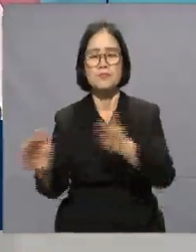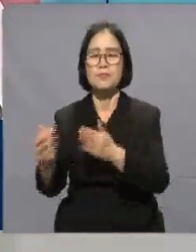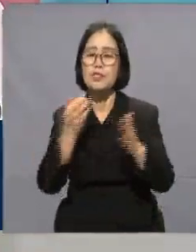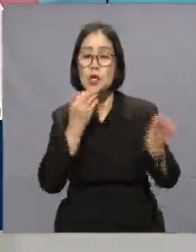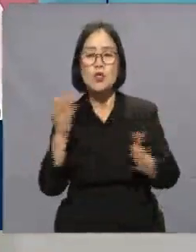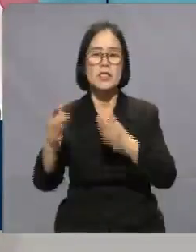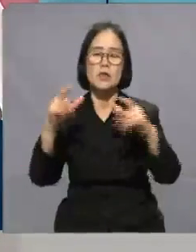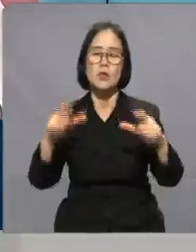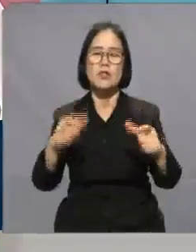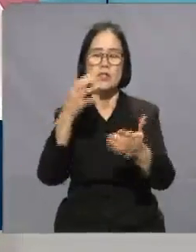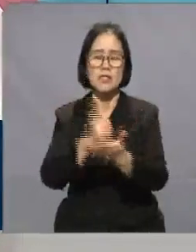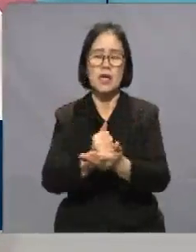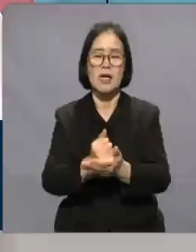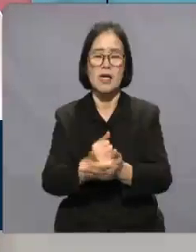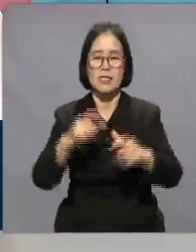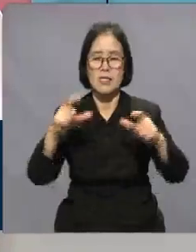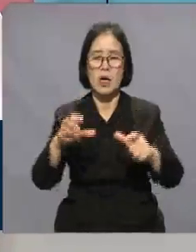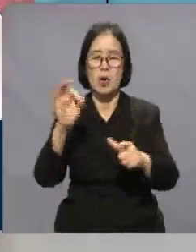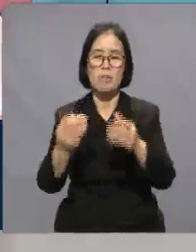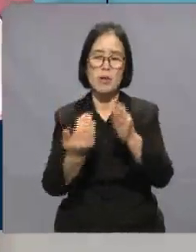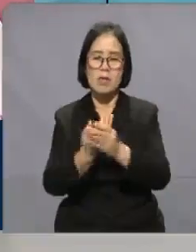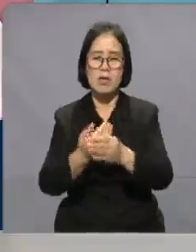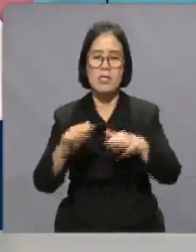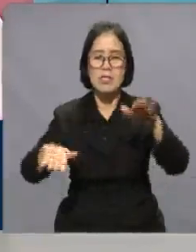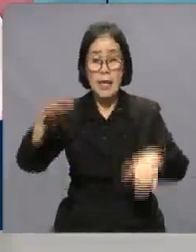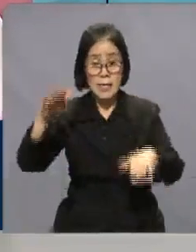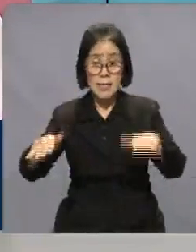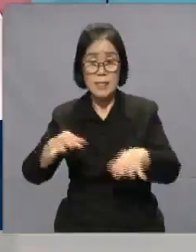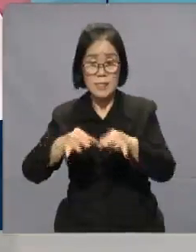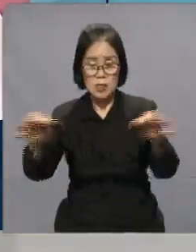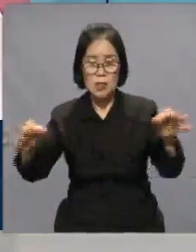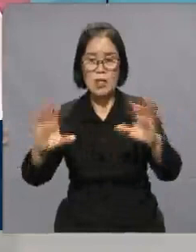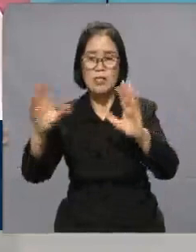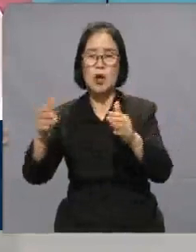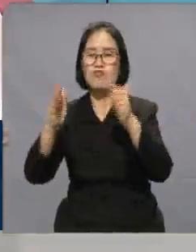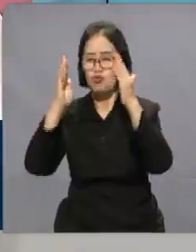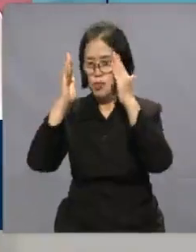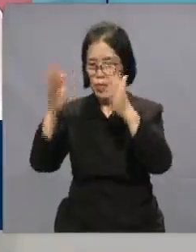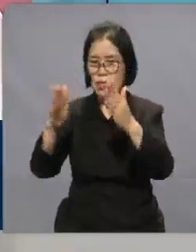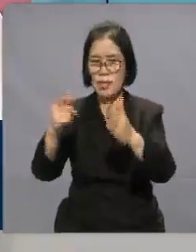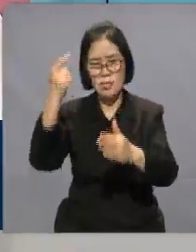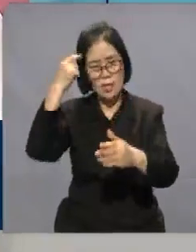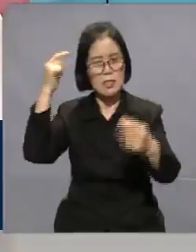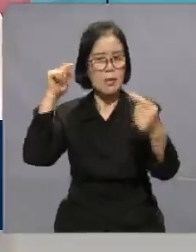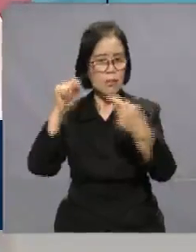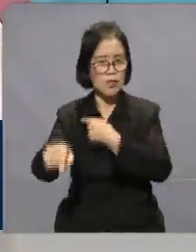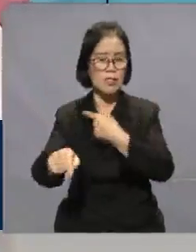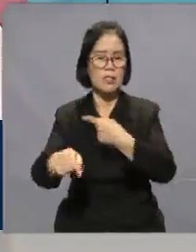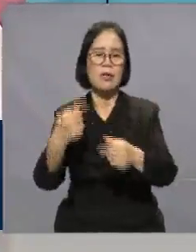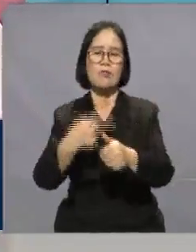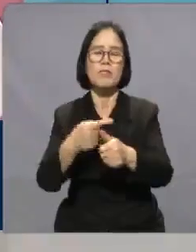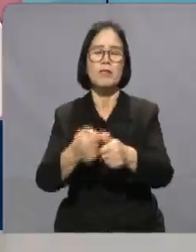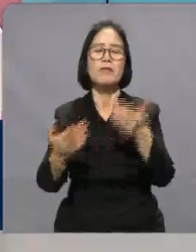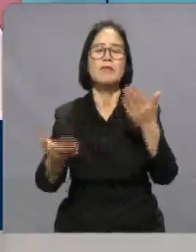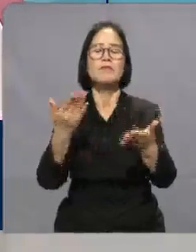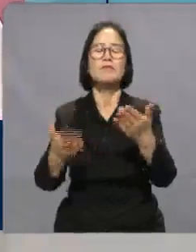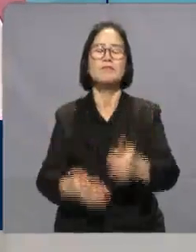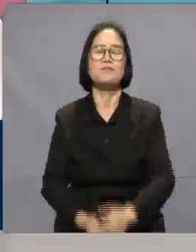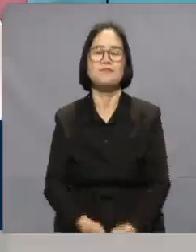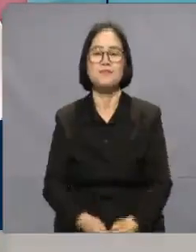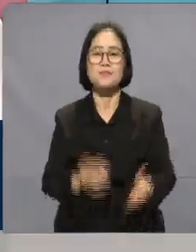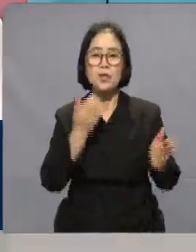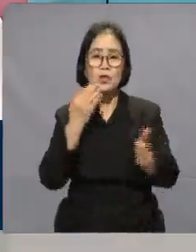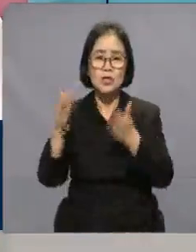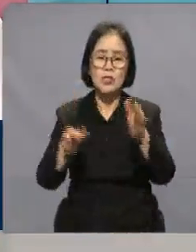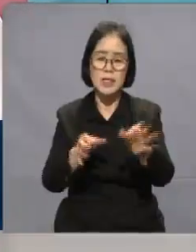김동연 경기도지사가 지역화폐 예산을 차등 지원하겠다는 정부를 향해 상식에서 벗어난 것이라고 비판했습니다. 경기도